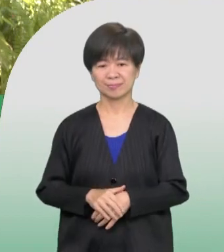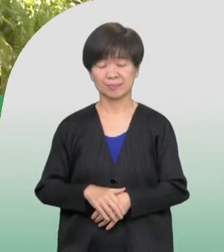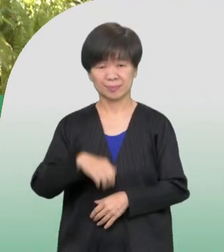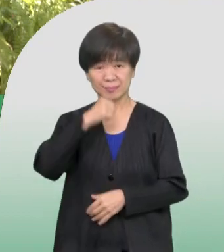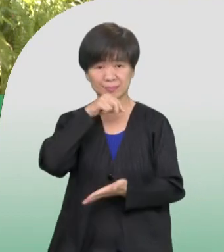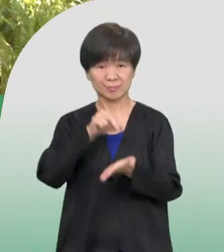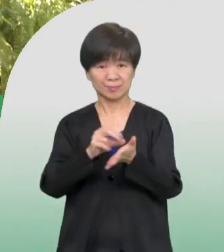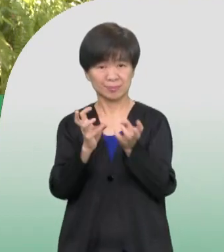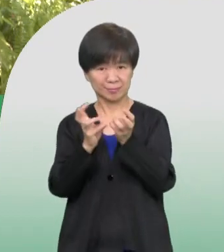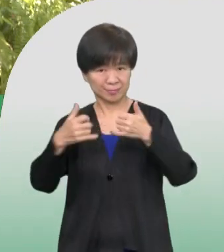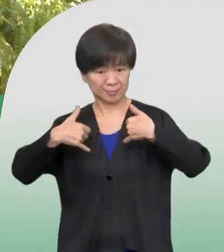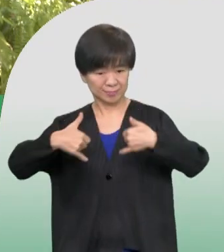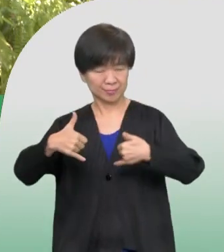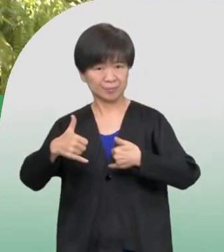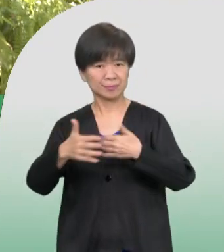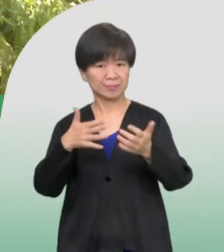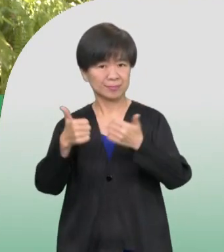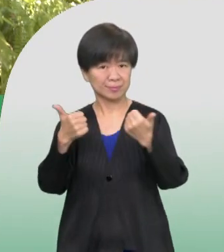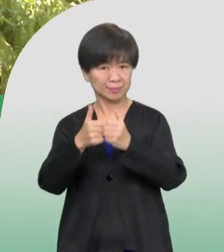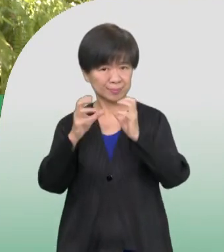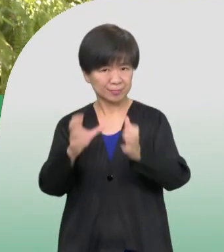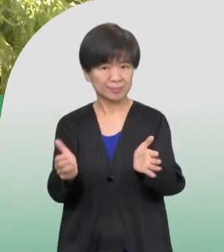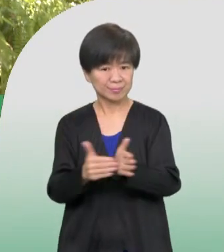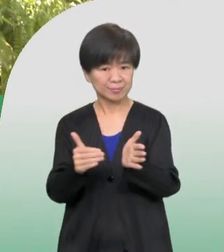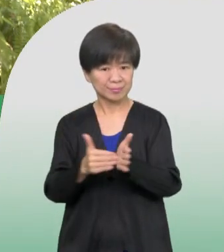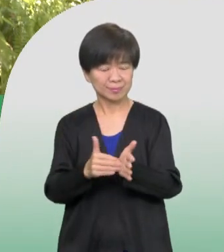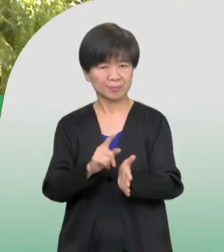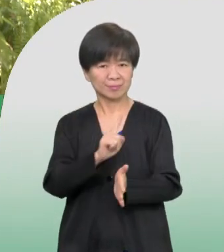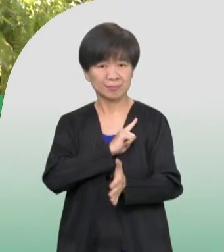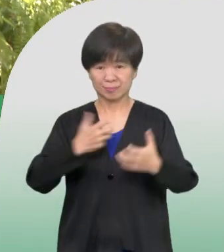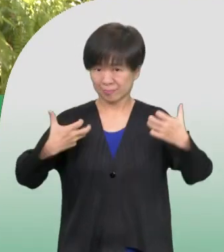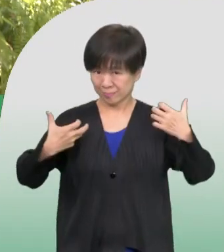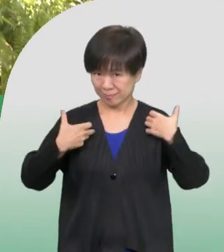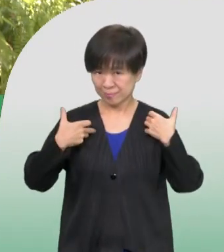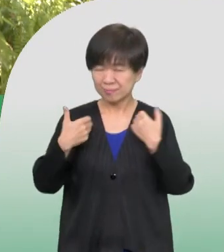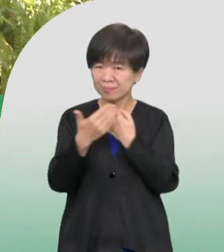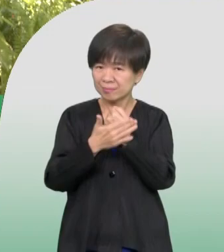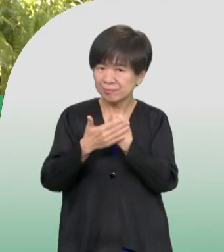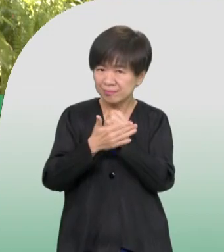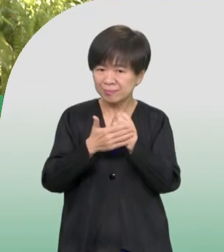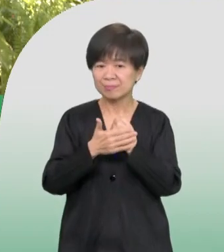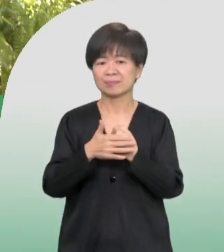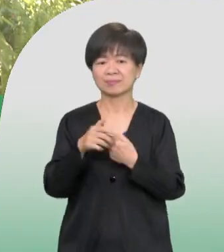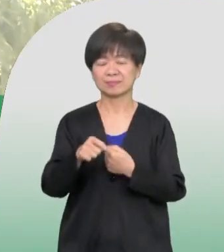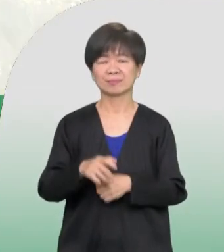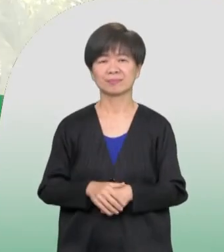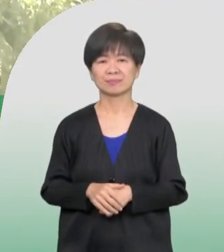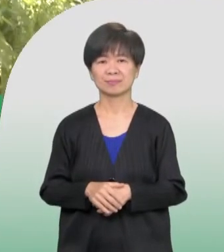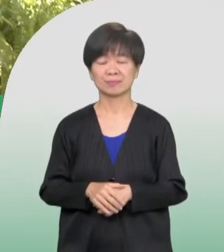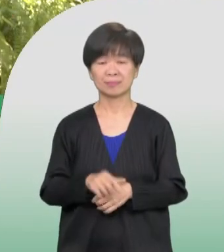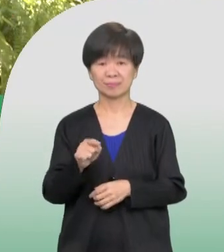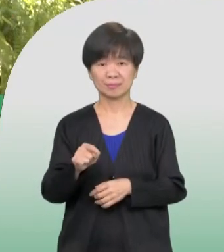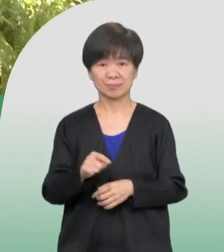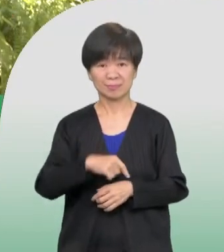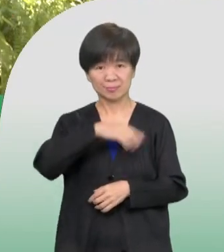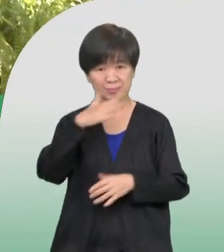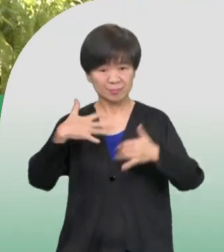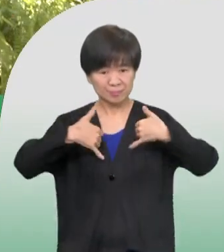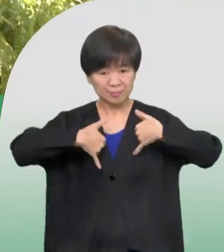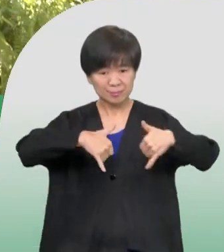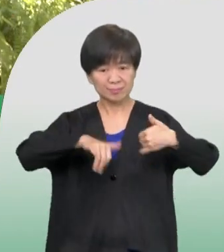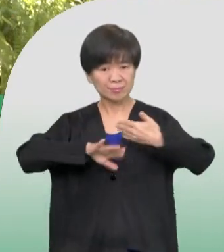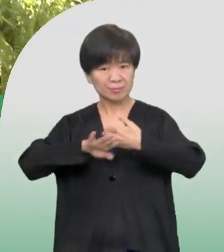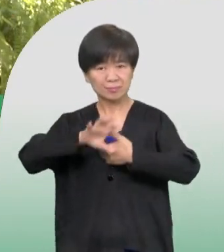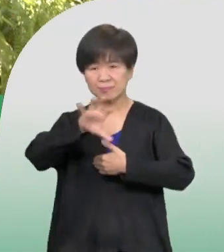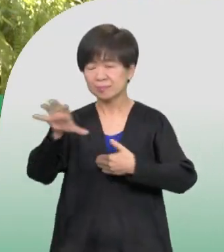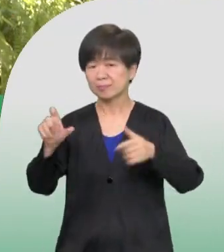种植制度协会，好，都做到了七家的营运，好，啊，所以种植制度全撇条。普